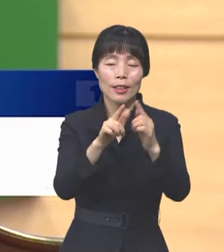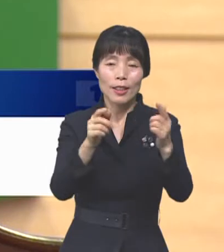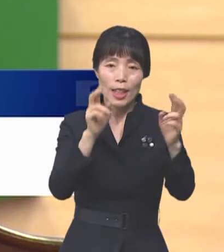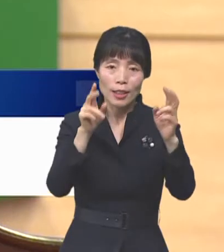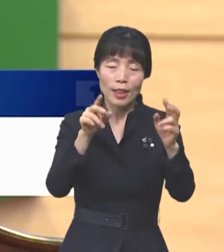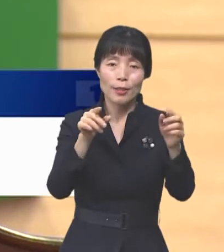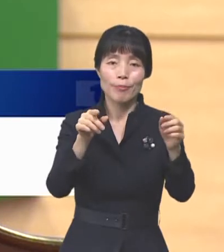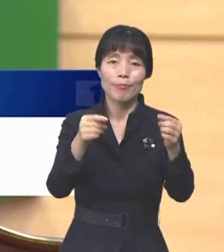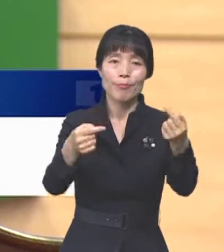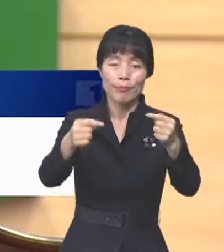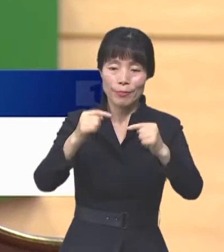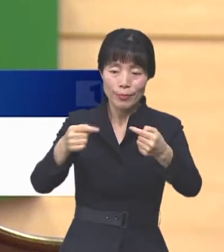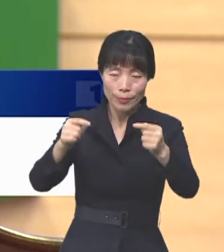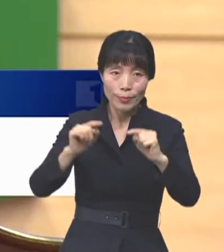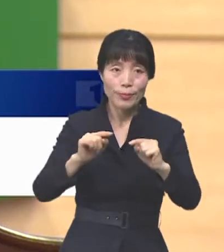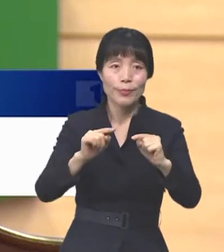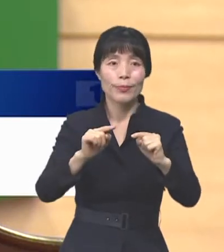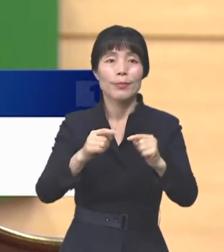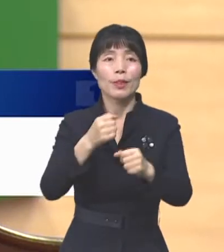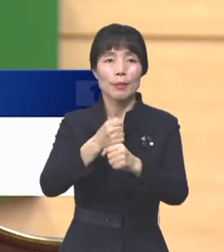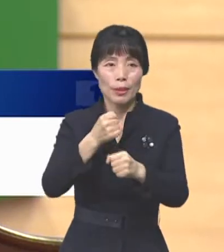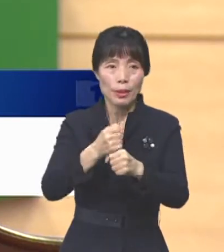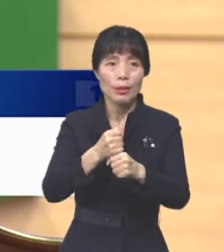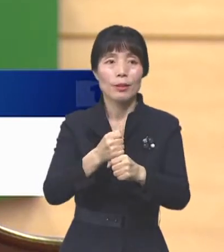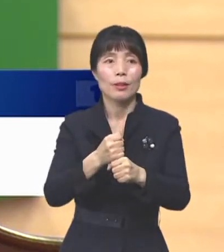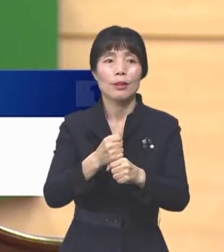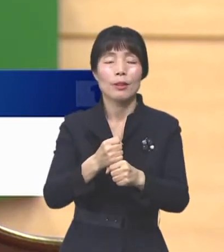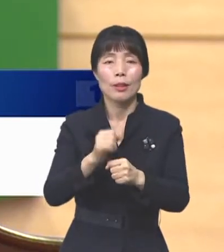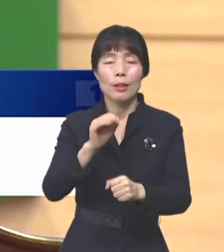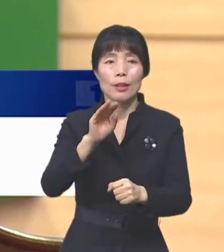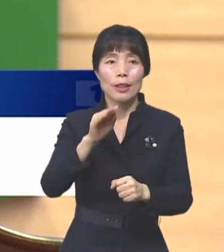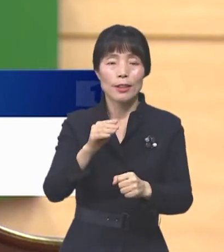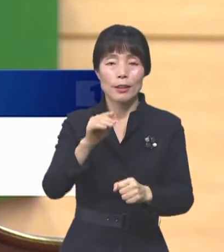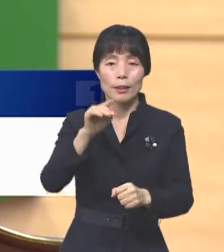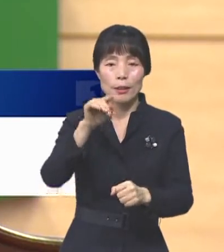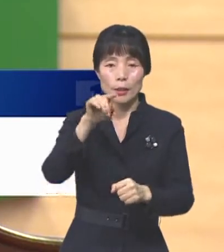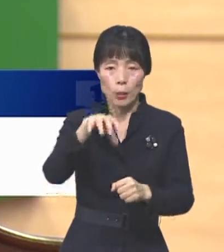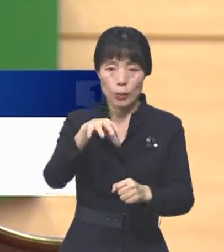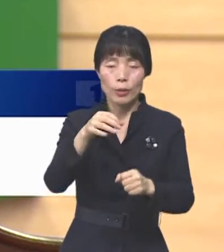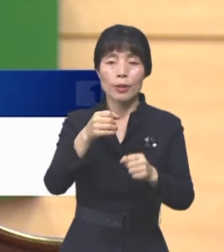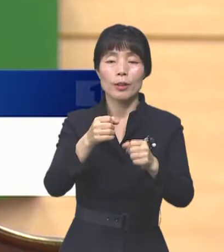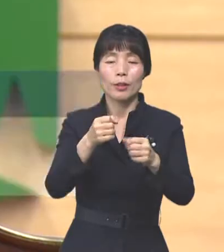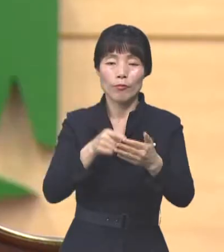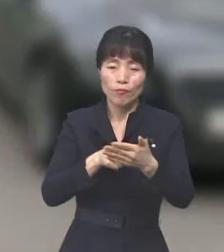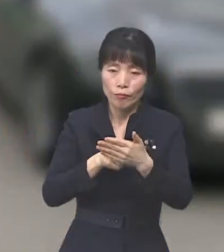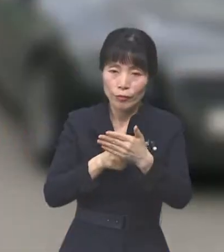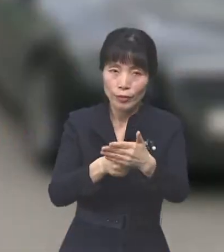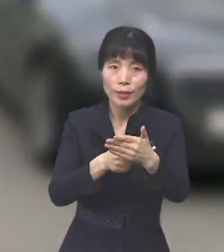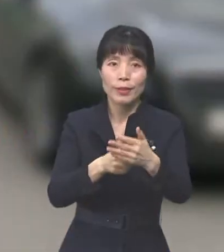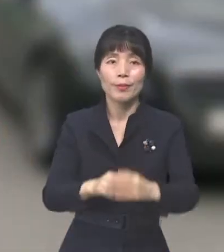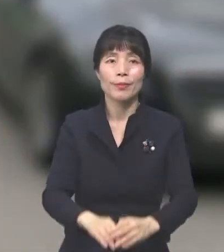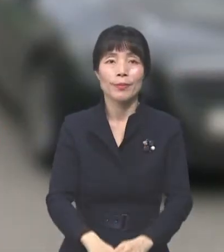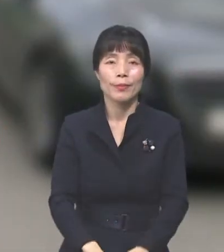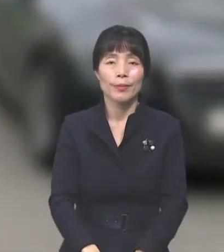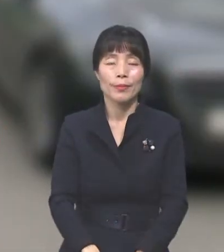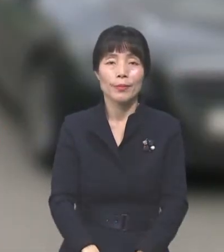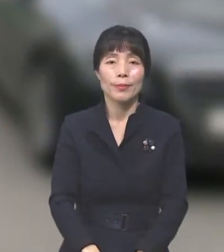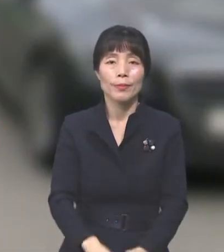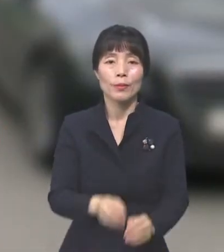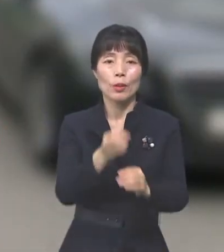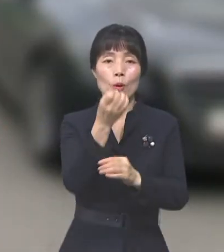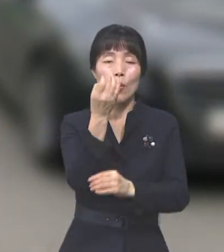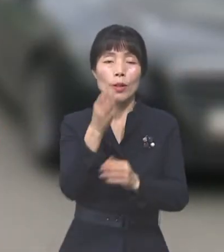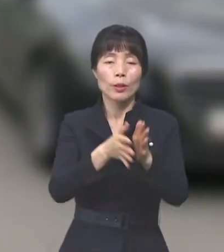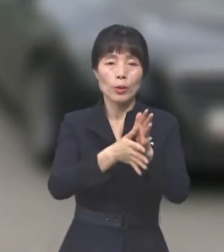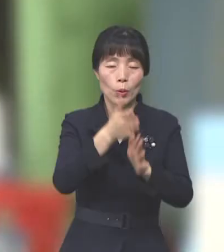직접화, 무이솔리어 해안 디저트 등 용류 무이 관광 개발 사업을 차질없이 추진하여 원도심